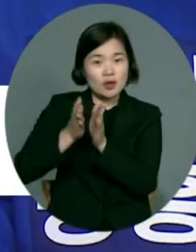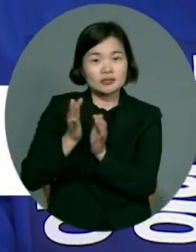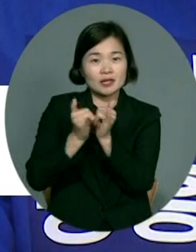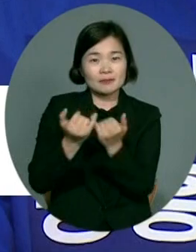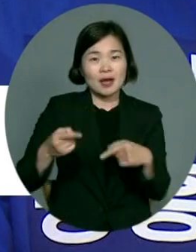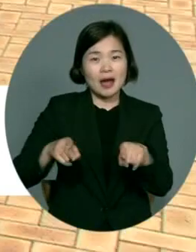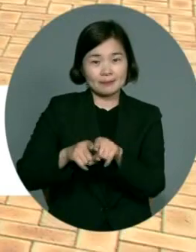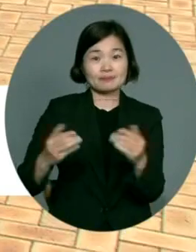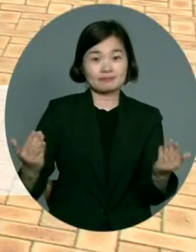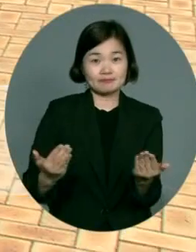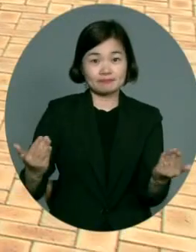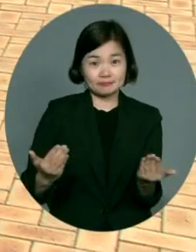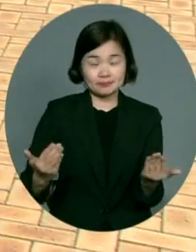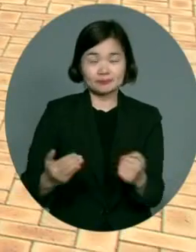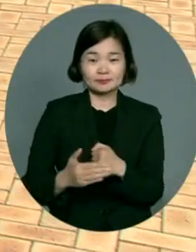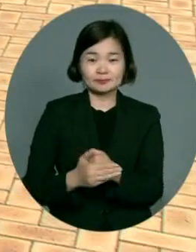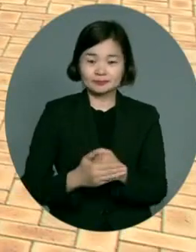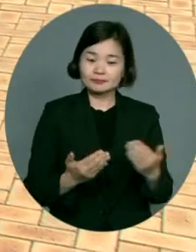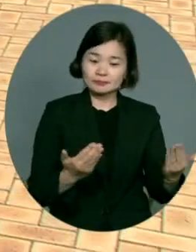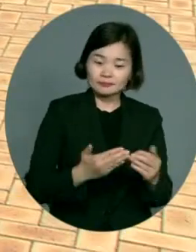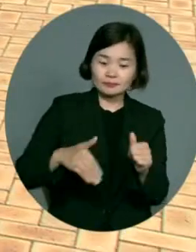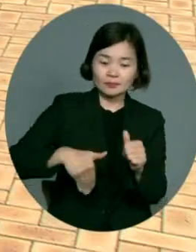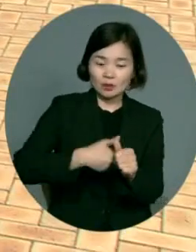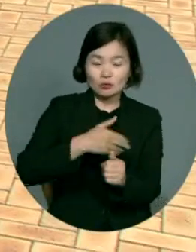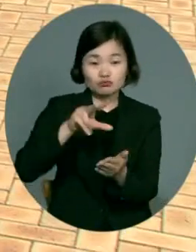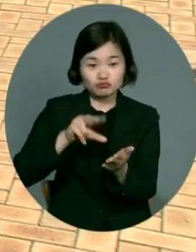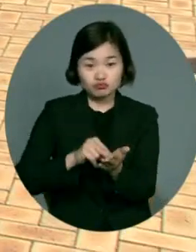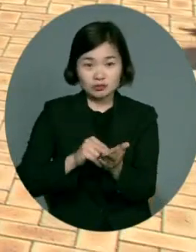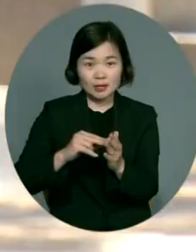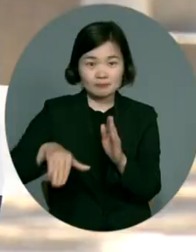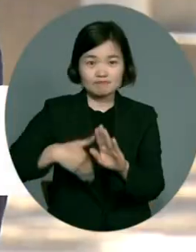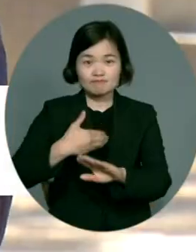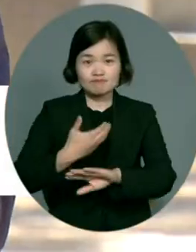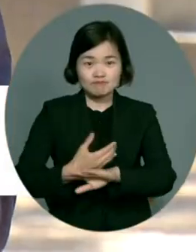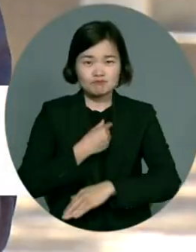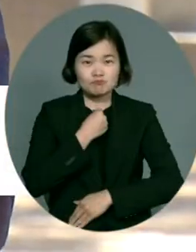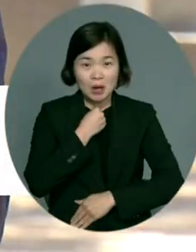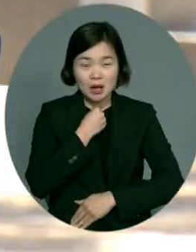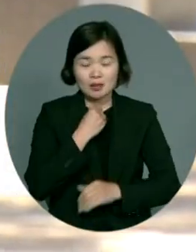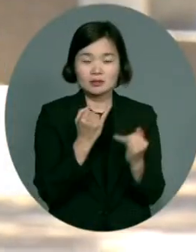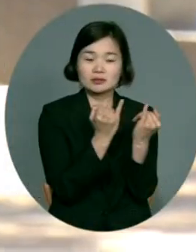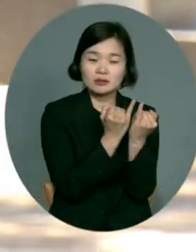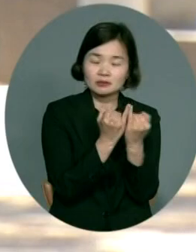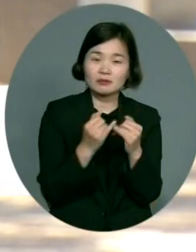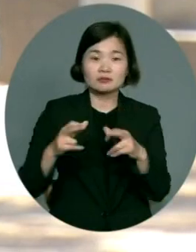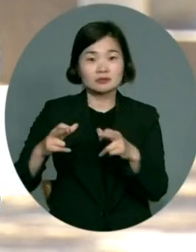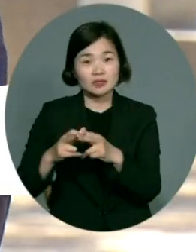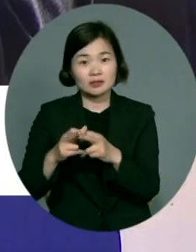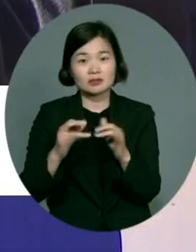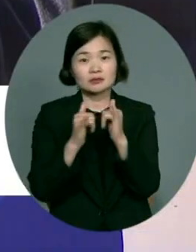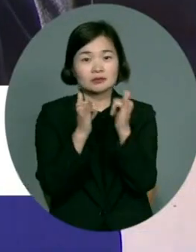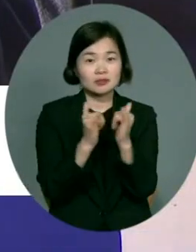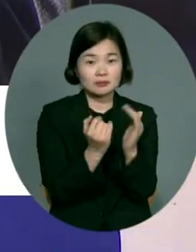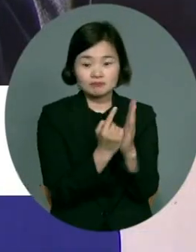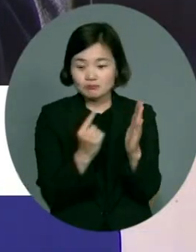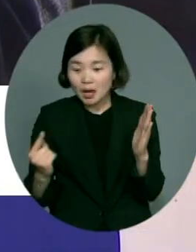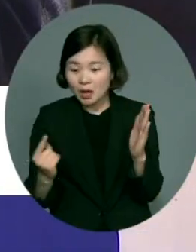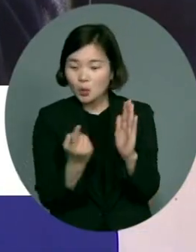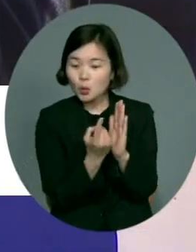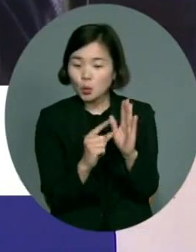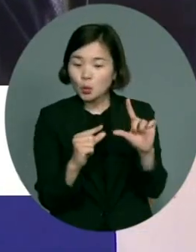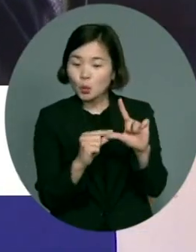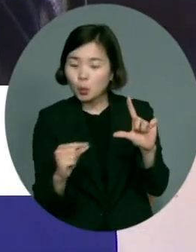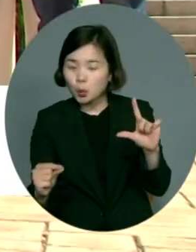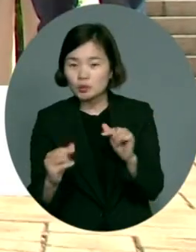속에서 함께하겠습니다. 노동과 환경 문제에 대한 개혁 의지가 있는지, 여성, 장애인 등 사회적 약자와 소수자를